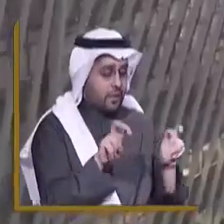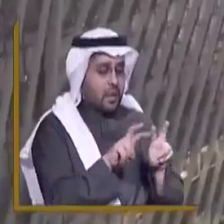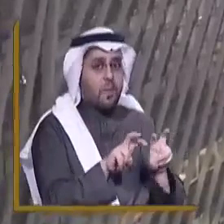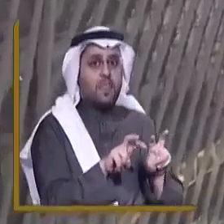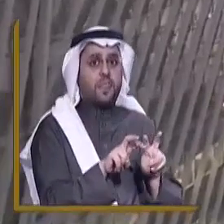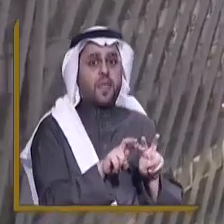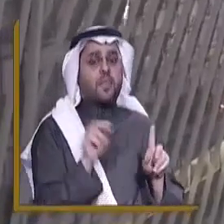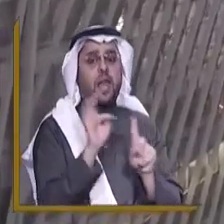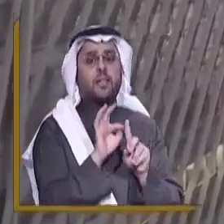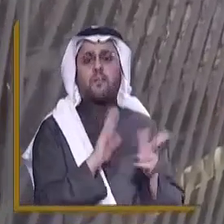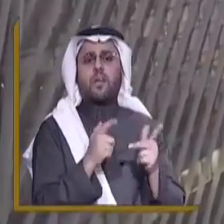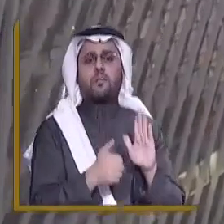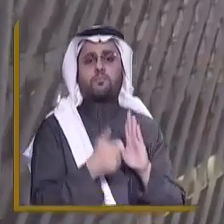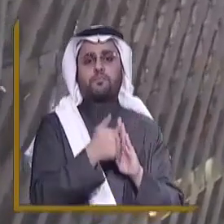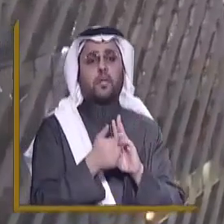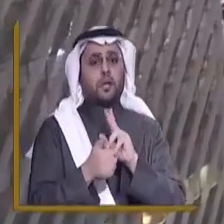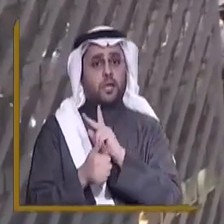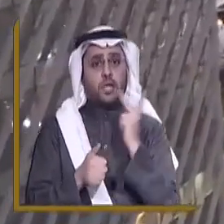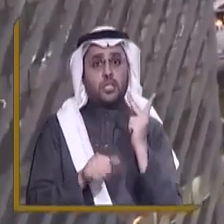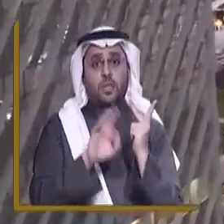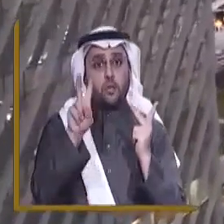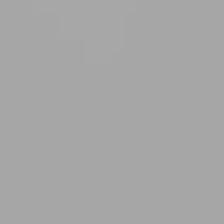وما تم تحقيقه في عام